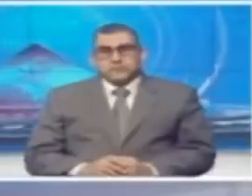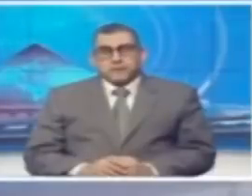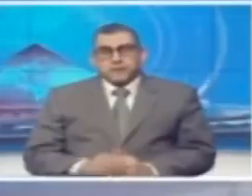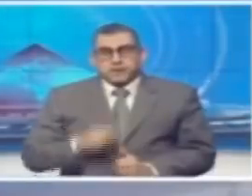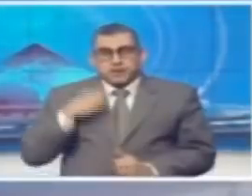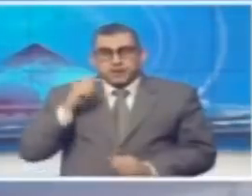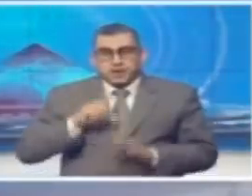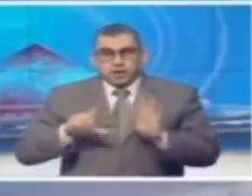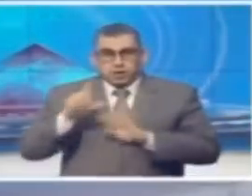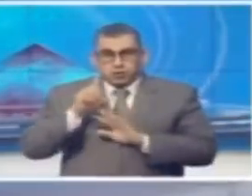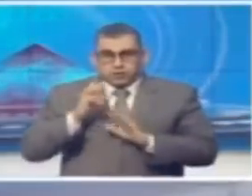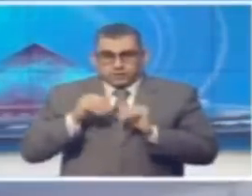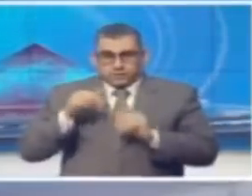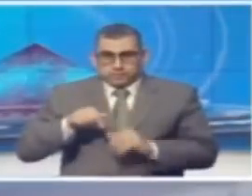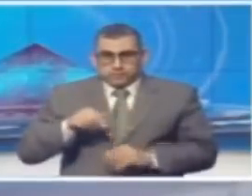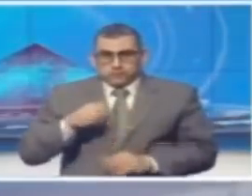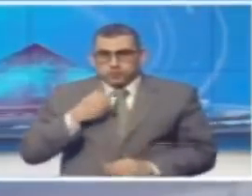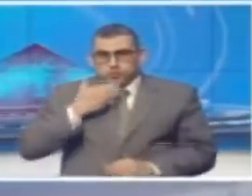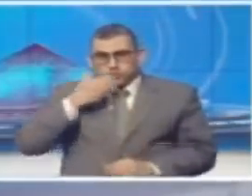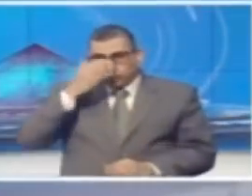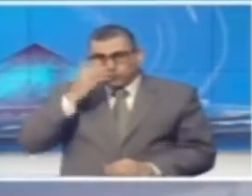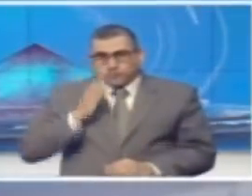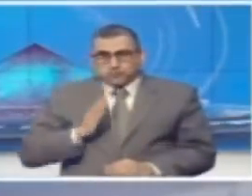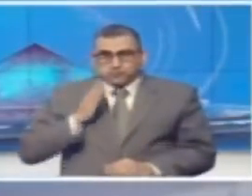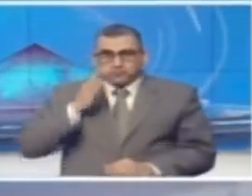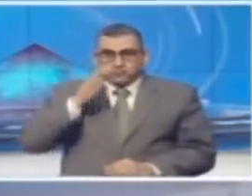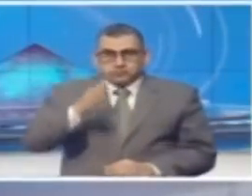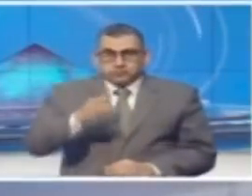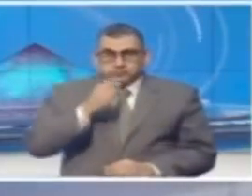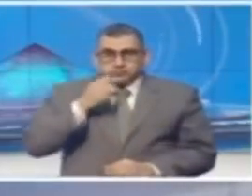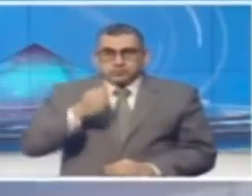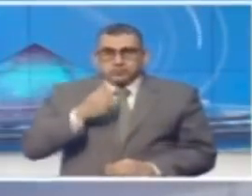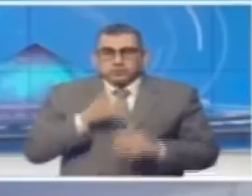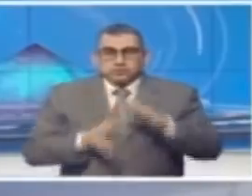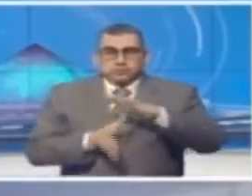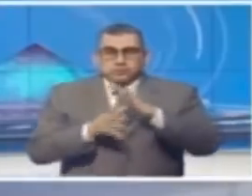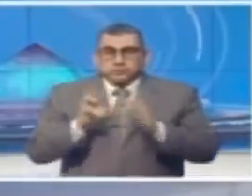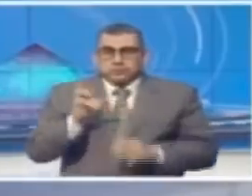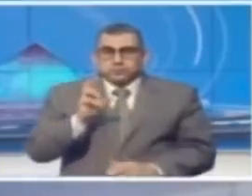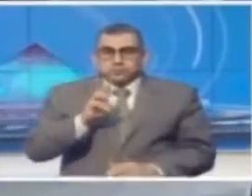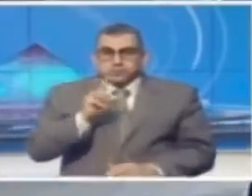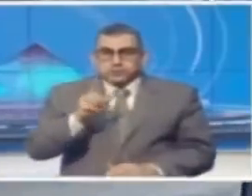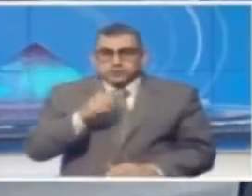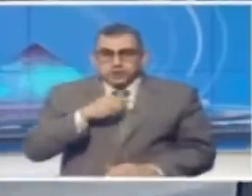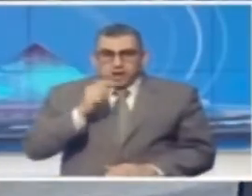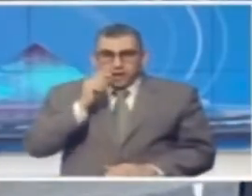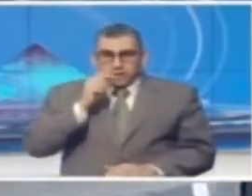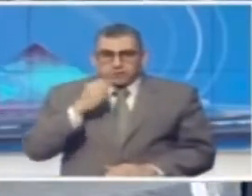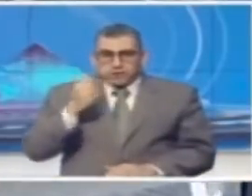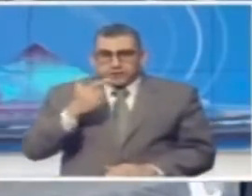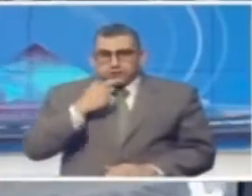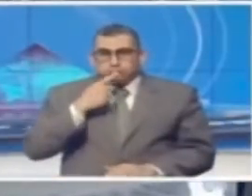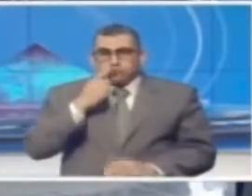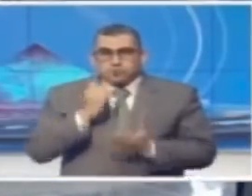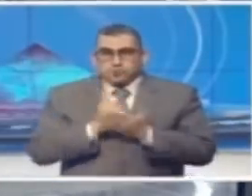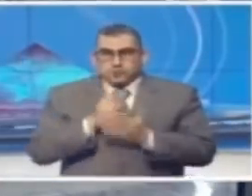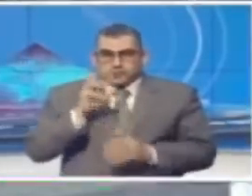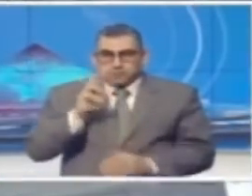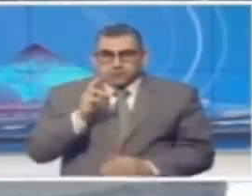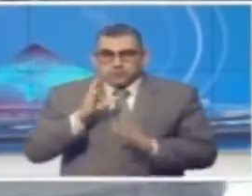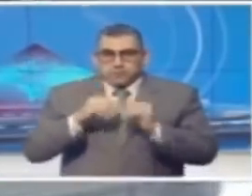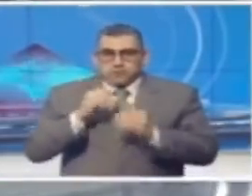قدم رئيس مجلس الوزراء الدكتور مصطفى مدبولي التهنئة لقداسة البابا تودروس الثاني بابا